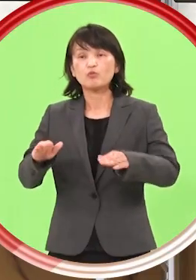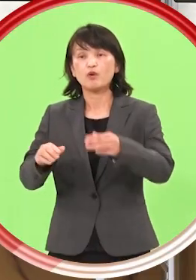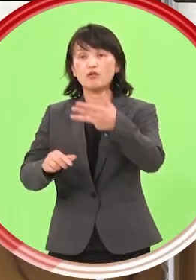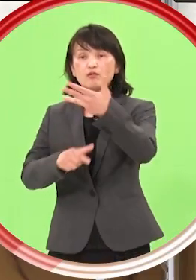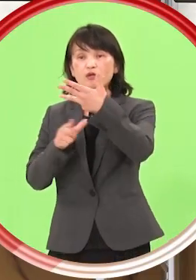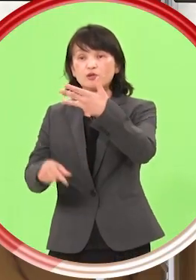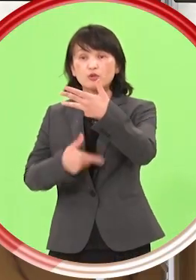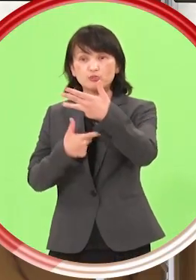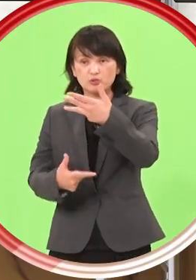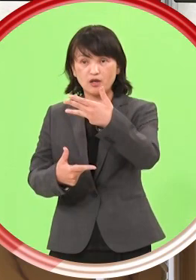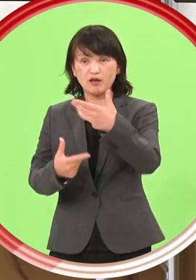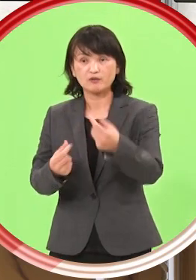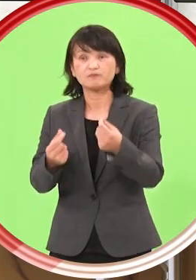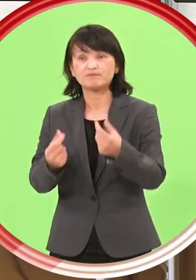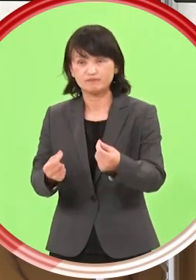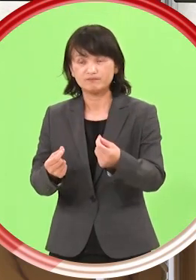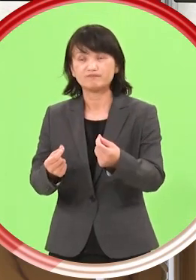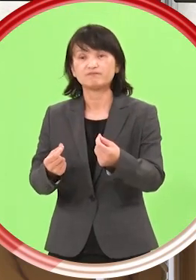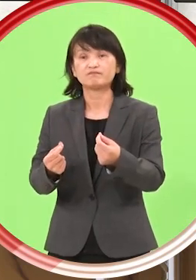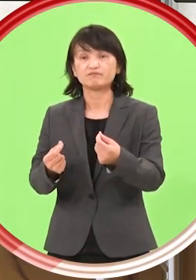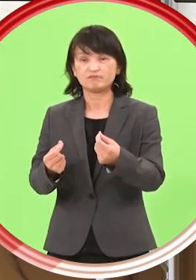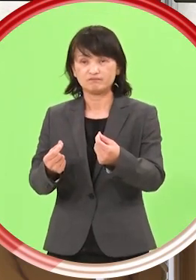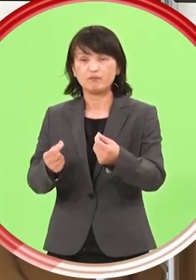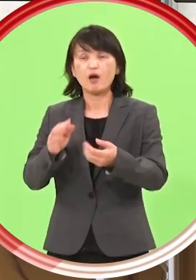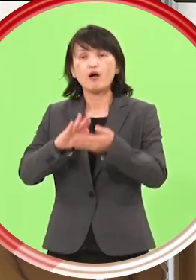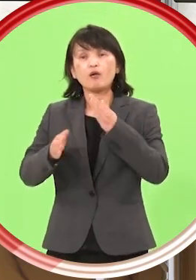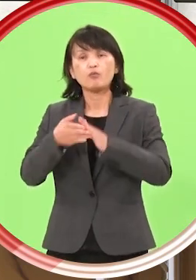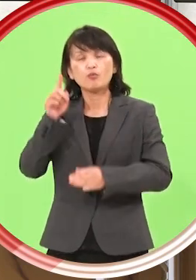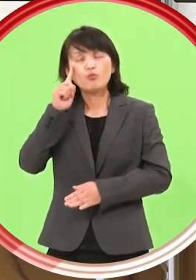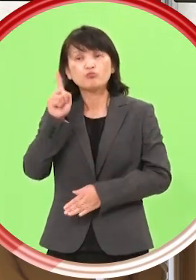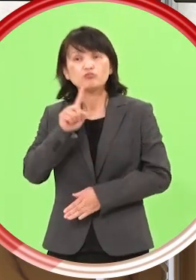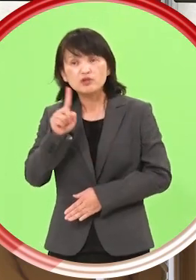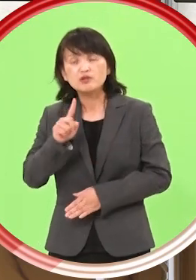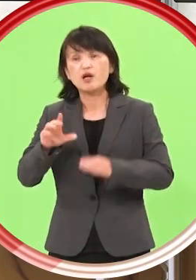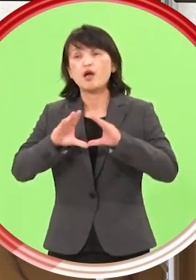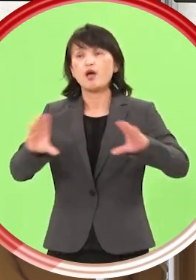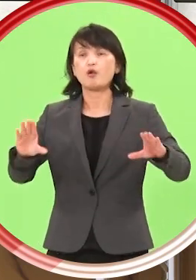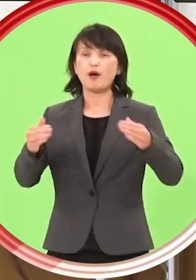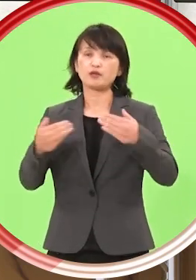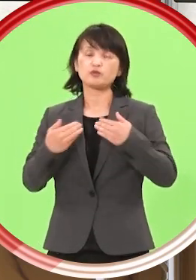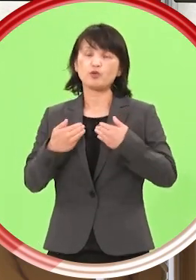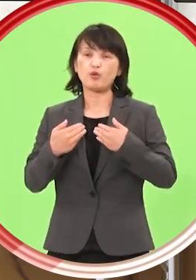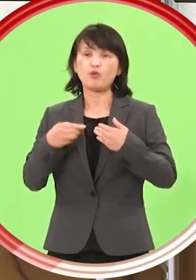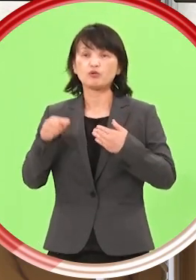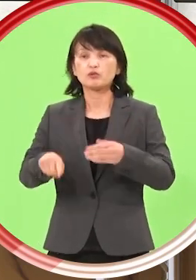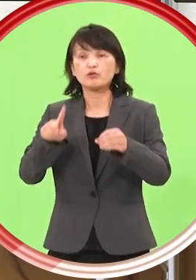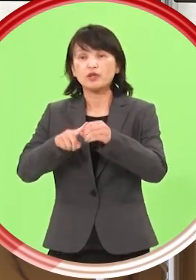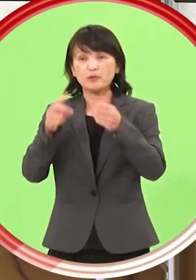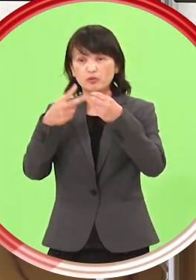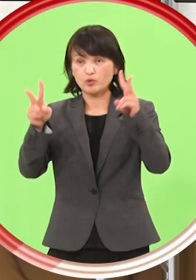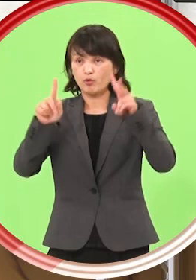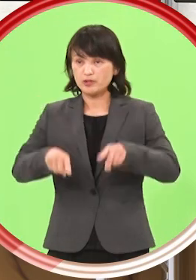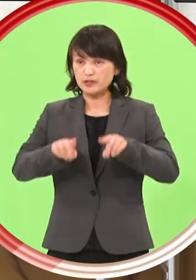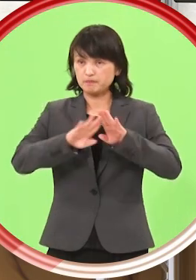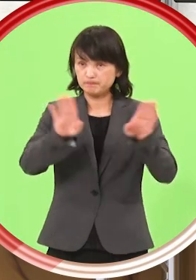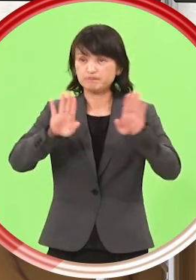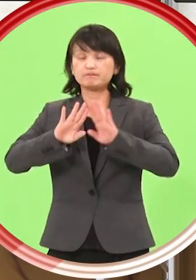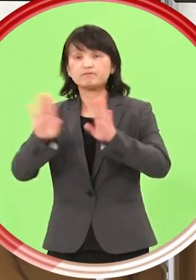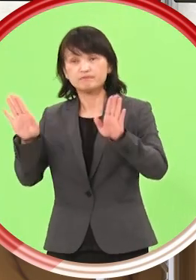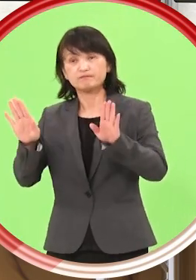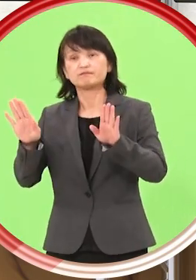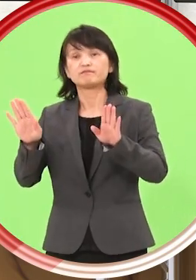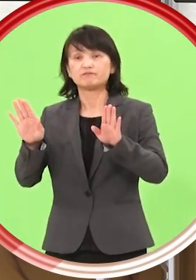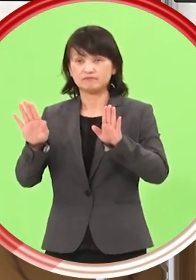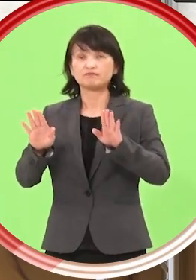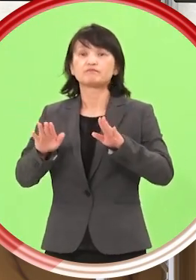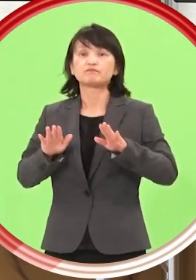今年も8月6日がやってきました。平和への思いを新たにする8月は様々な催し物が開催され